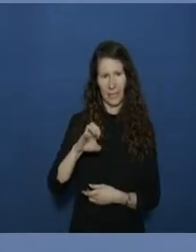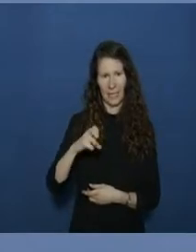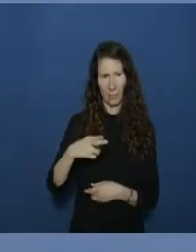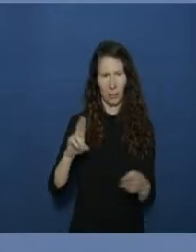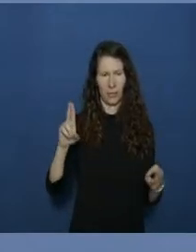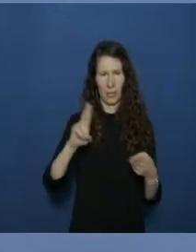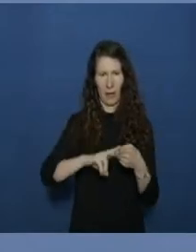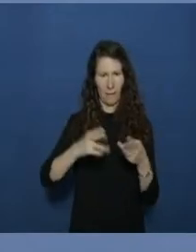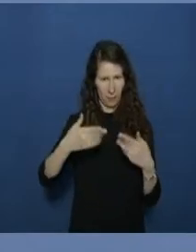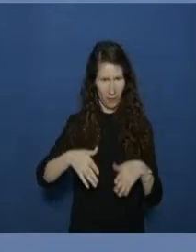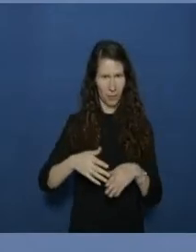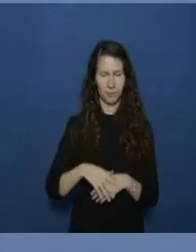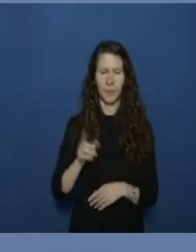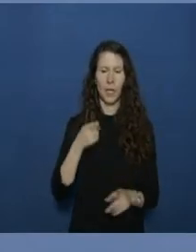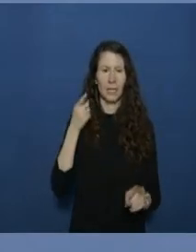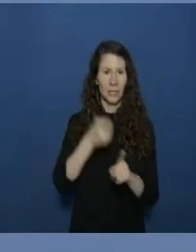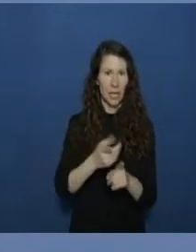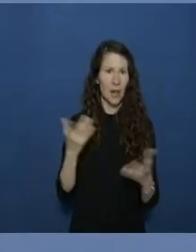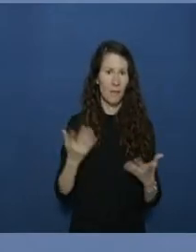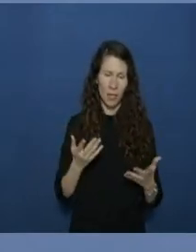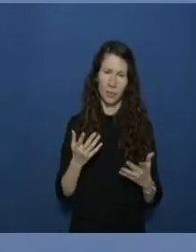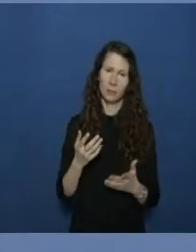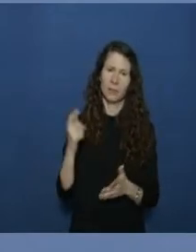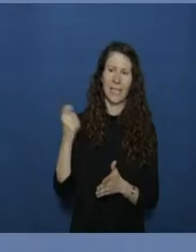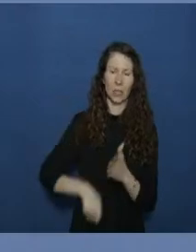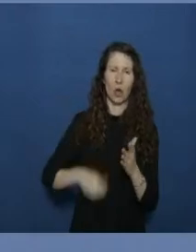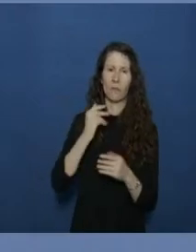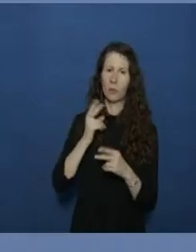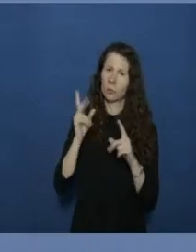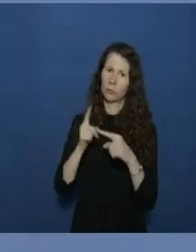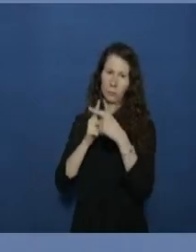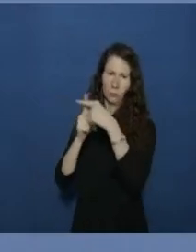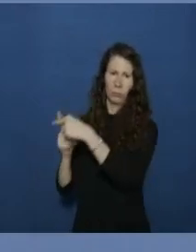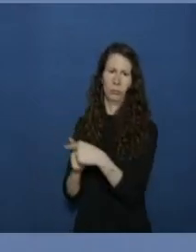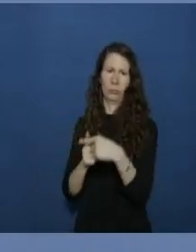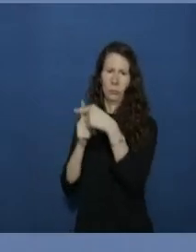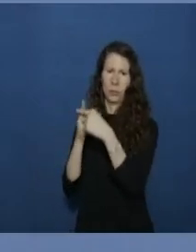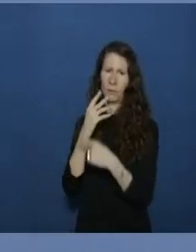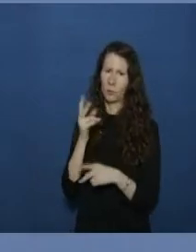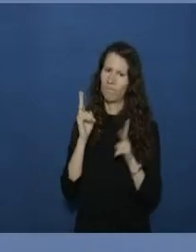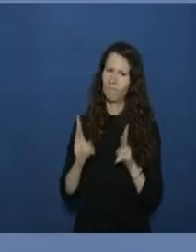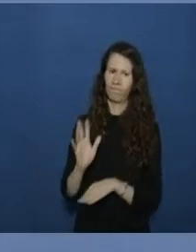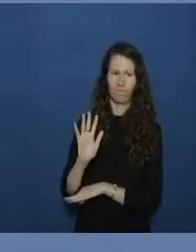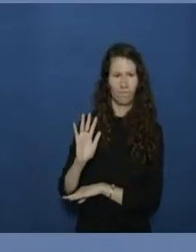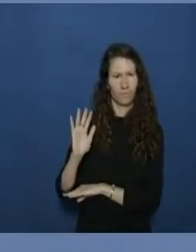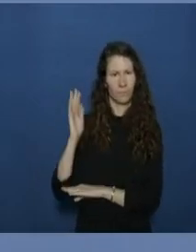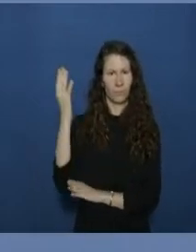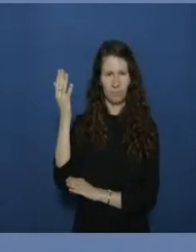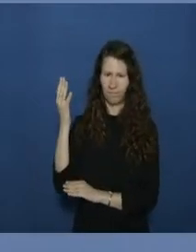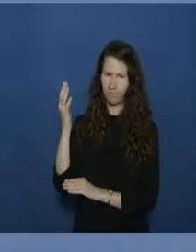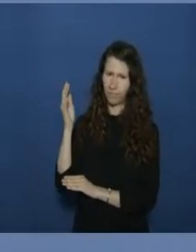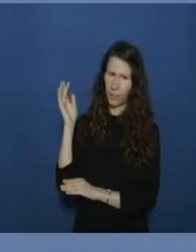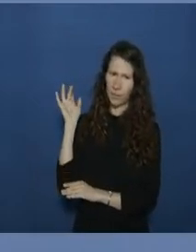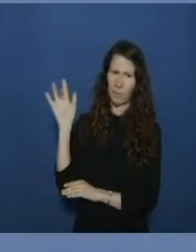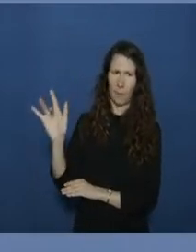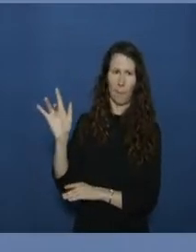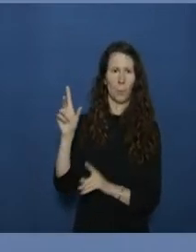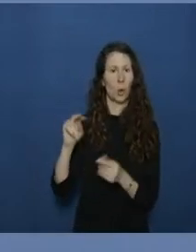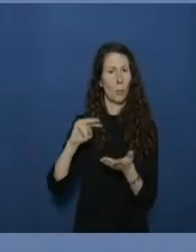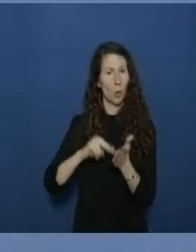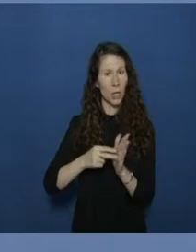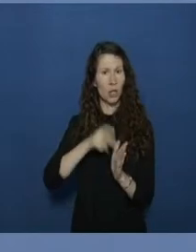Sanktionen so zielgerichtet und so effektiv wie möglich zu machen, damit sie die